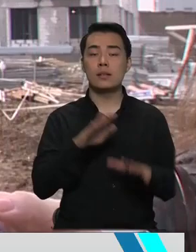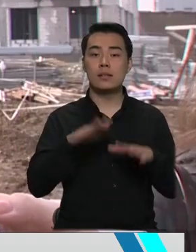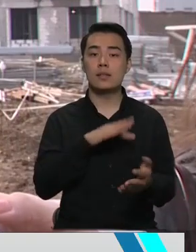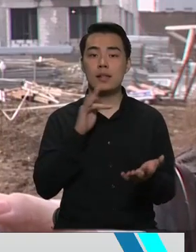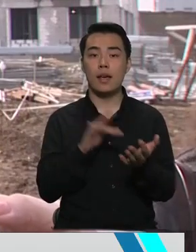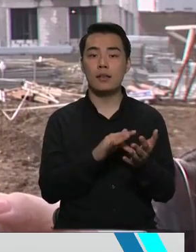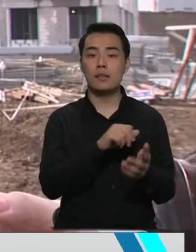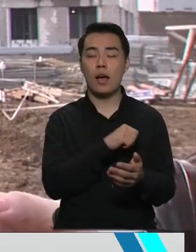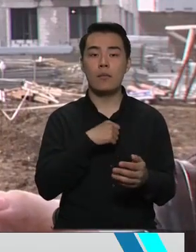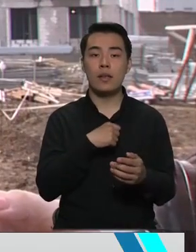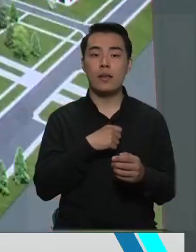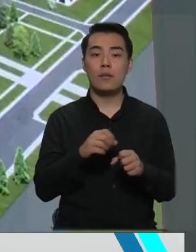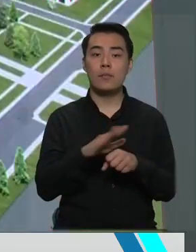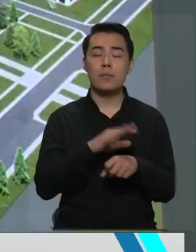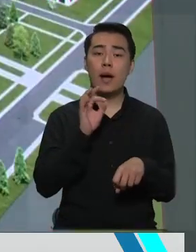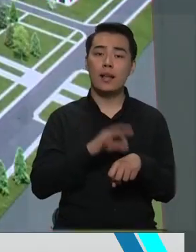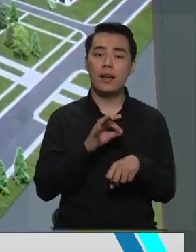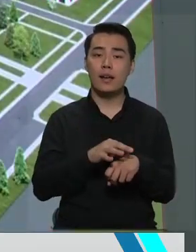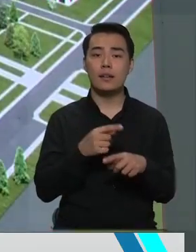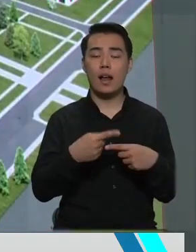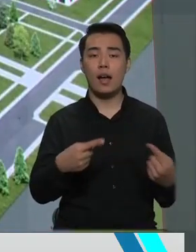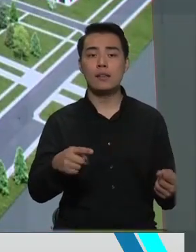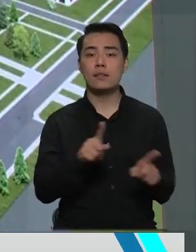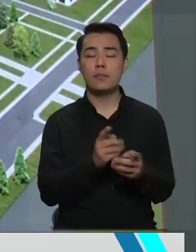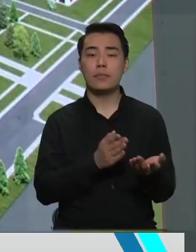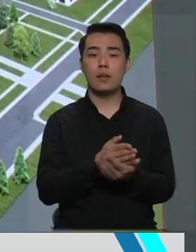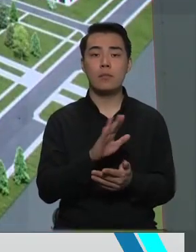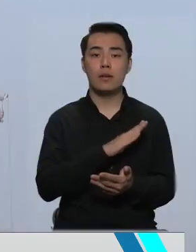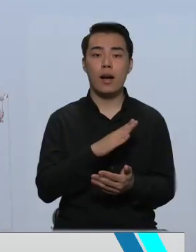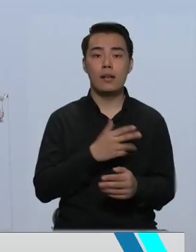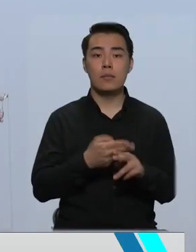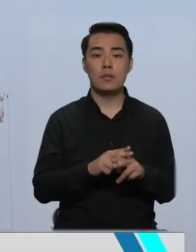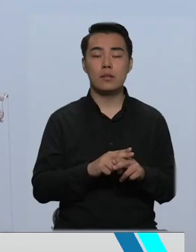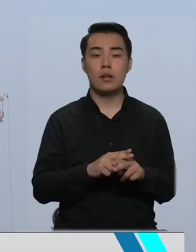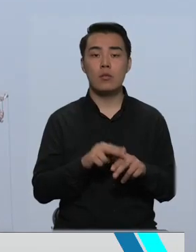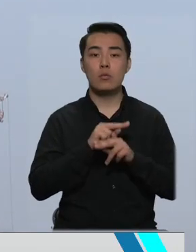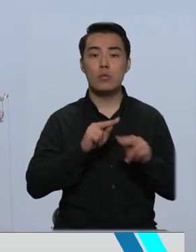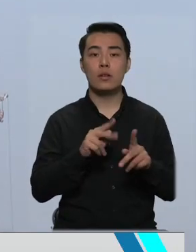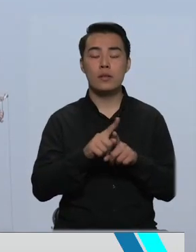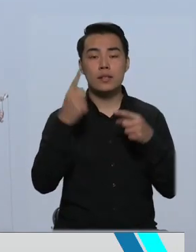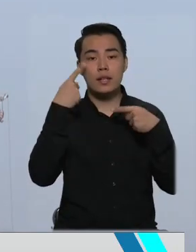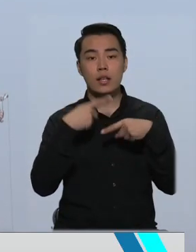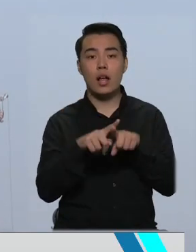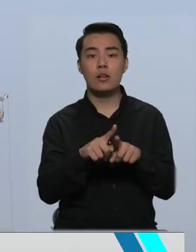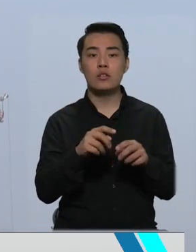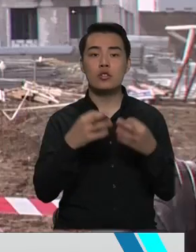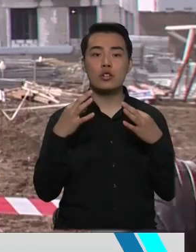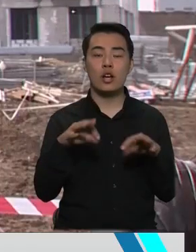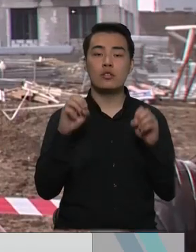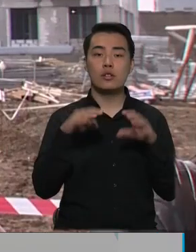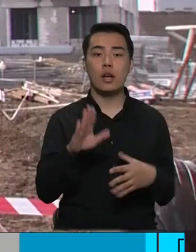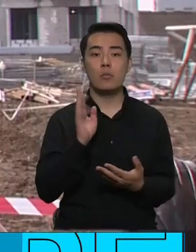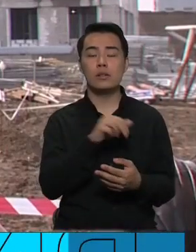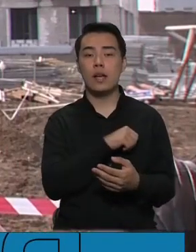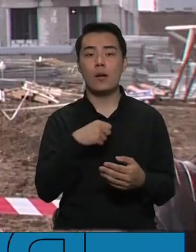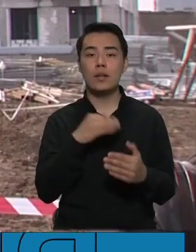это инфекционные заболевания по различным профилям здесь будут применяться уникальные технологические решения связанные